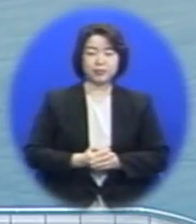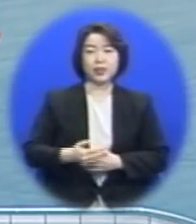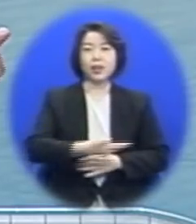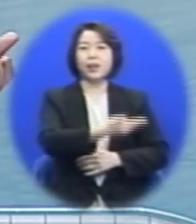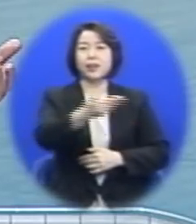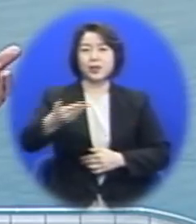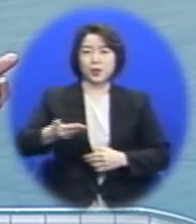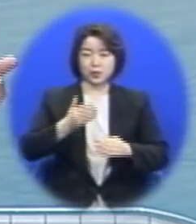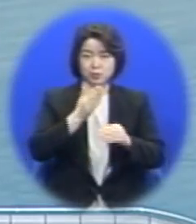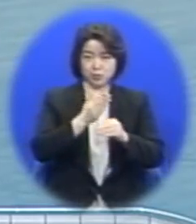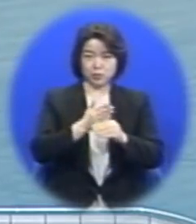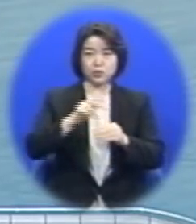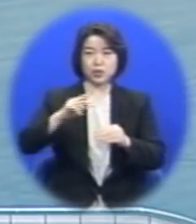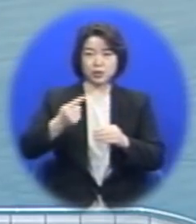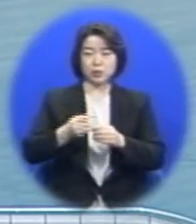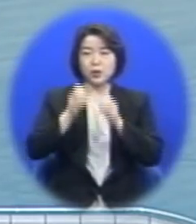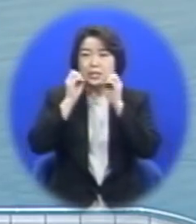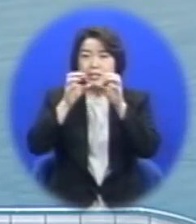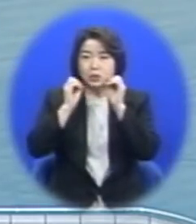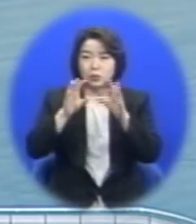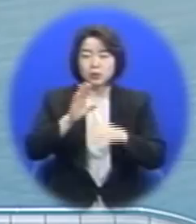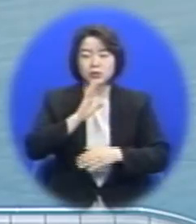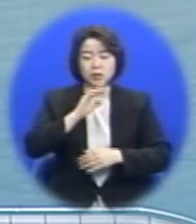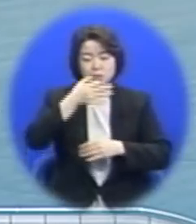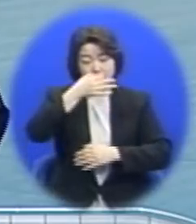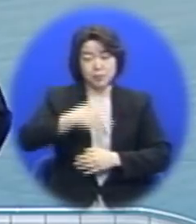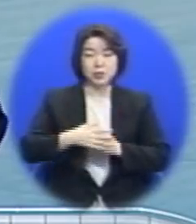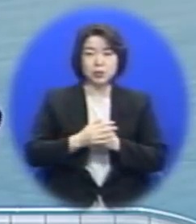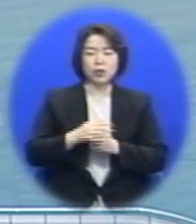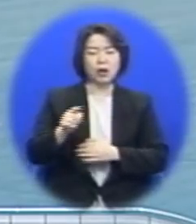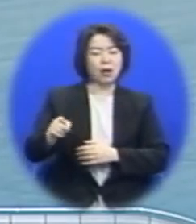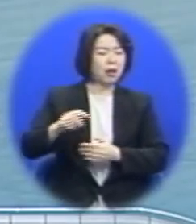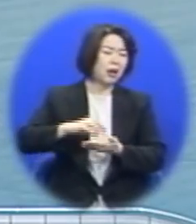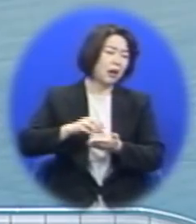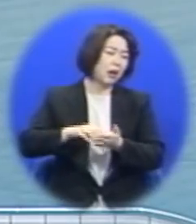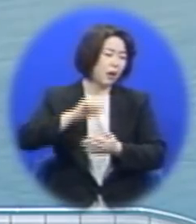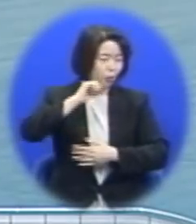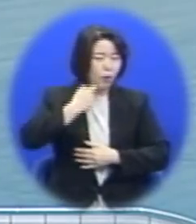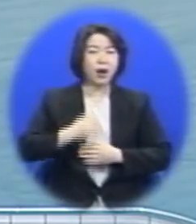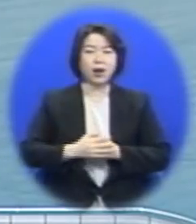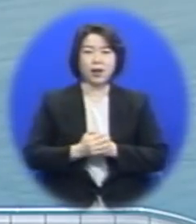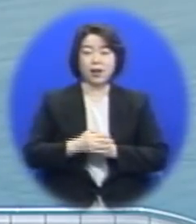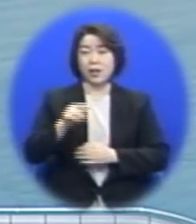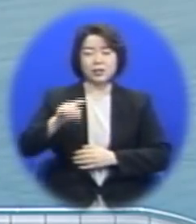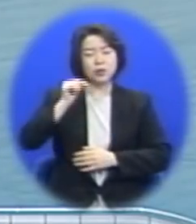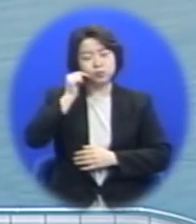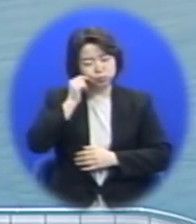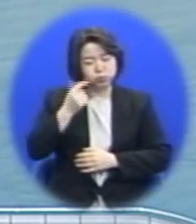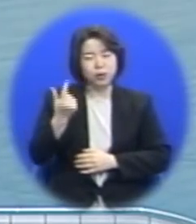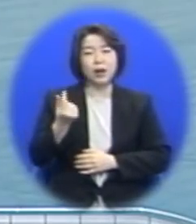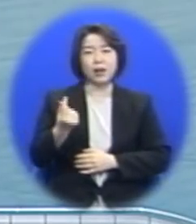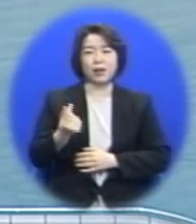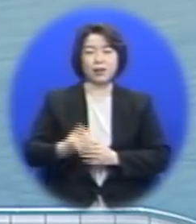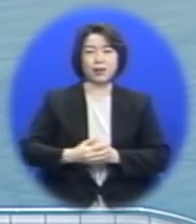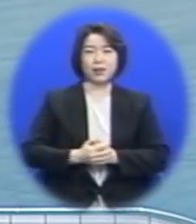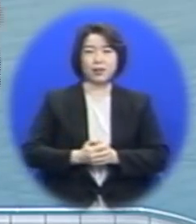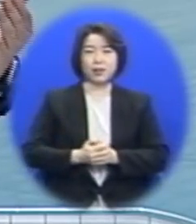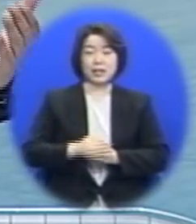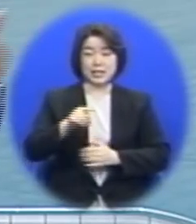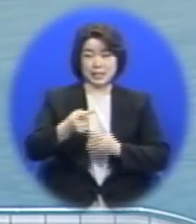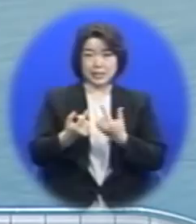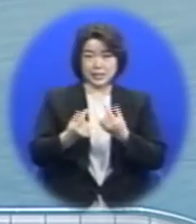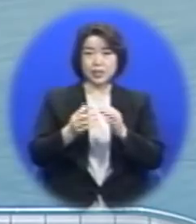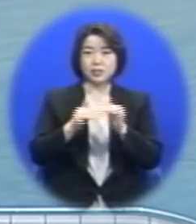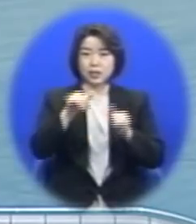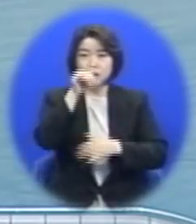여러분 중에도 전도는 너무 힘들어. 그것만큼은 너무 어려워. 그거는 못할 것 같아. 혹시 그러신